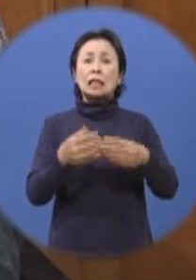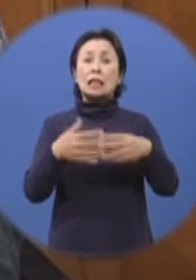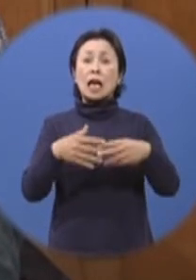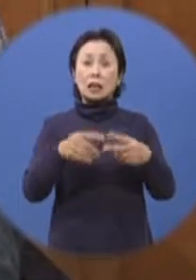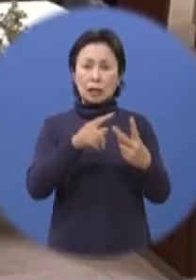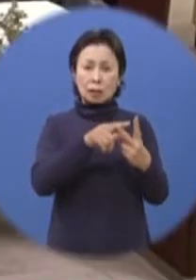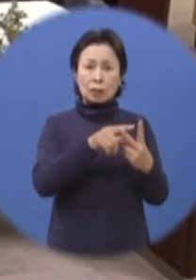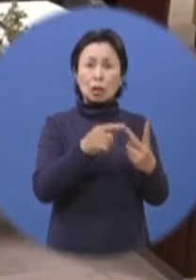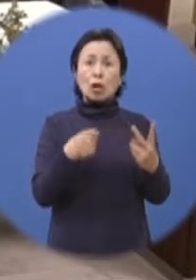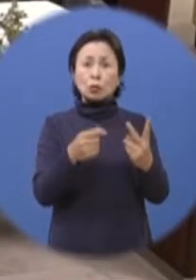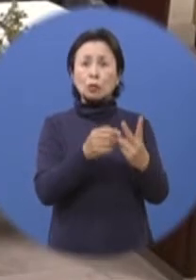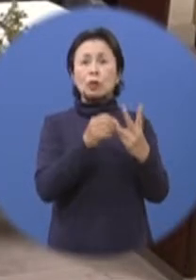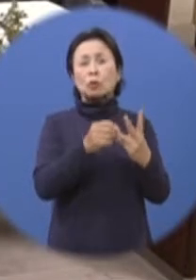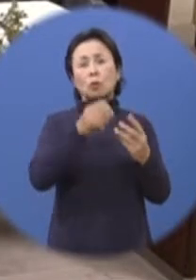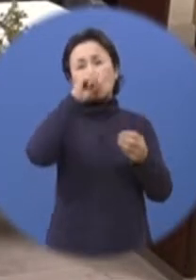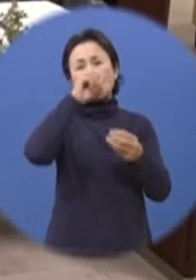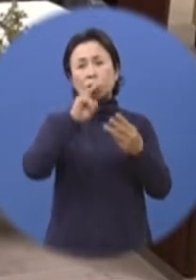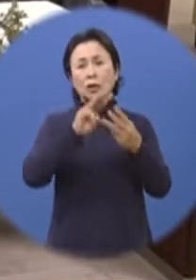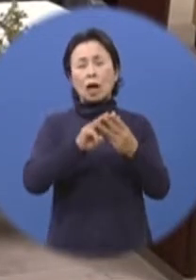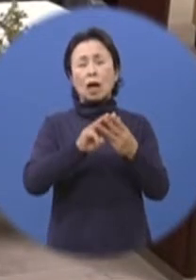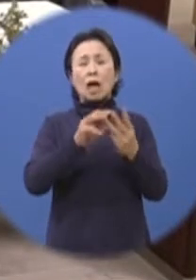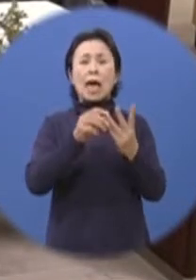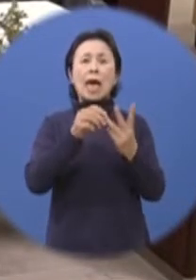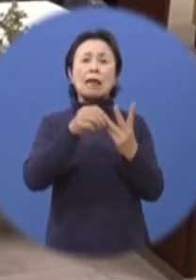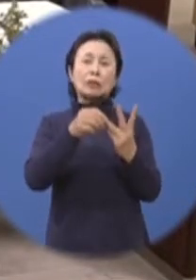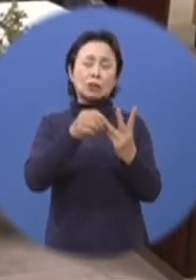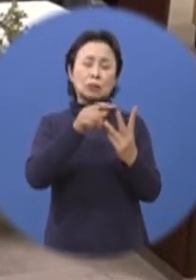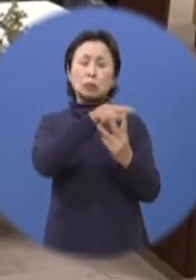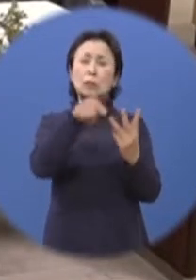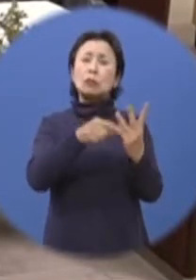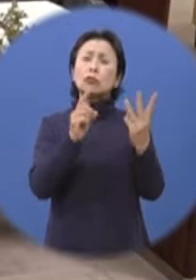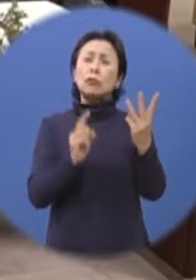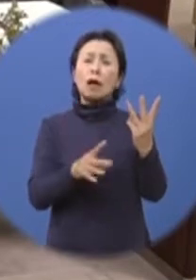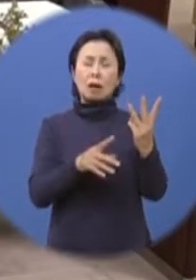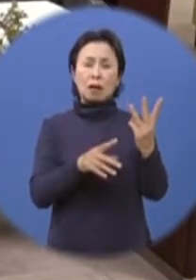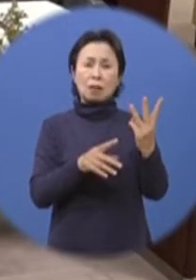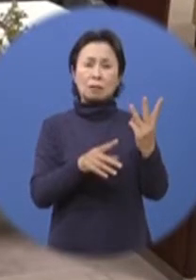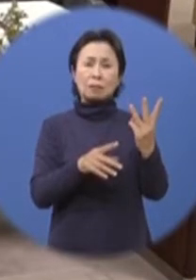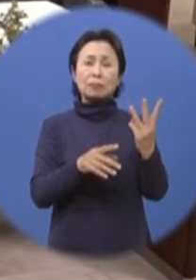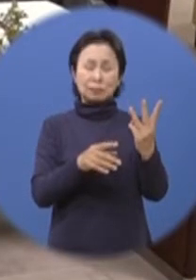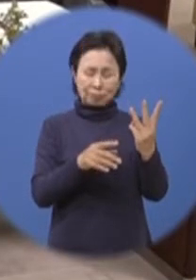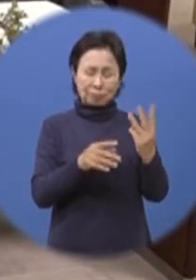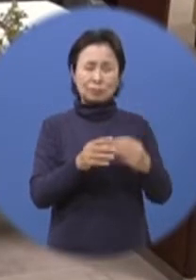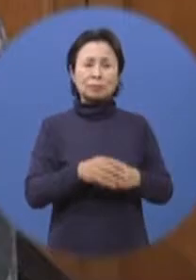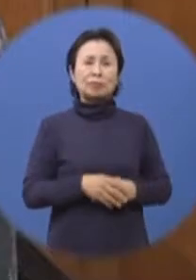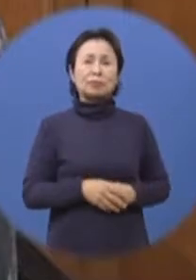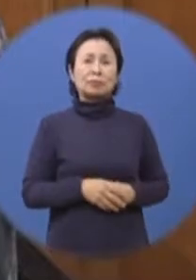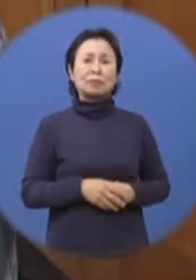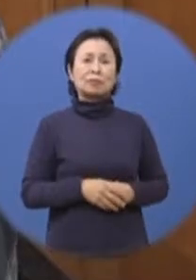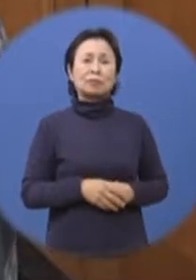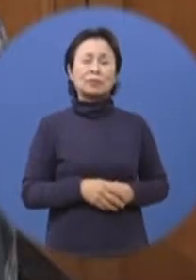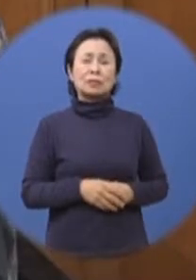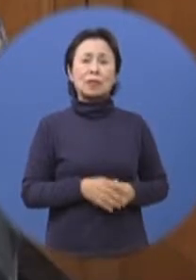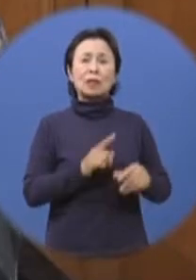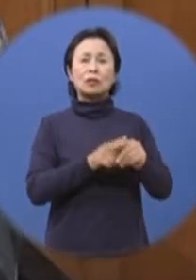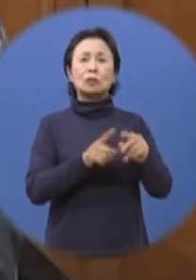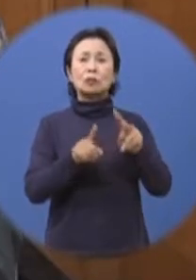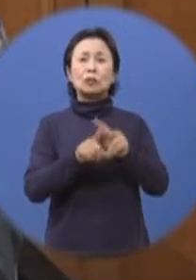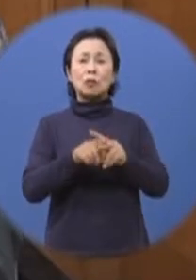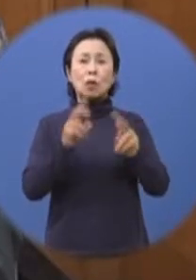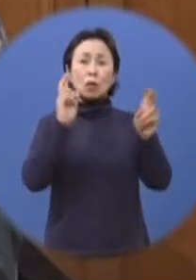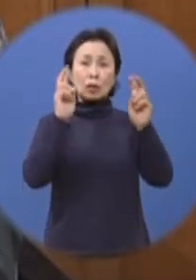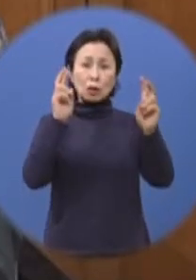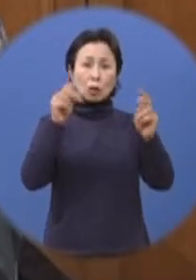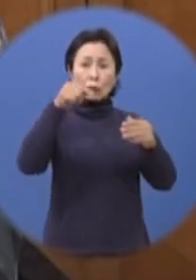たなぁで急い確証みたいなのがあるの a それはあのもうちょっとありますけどねまあ10小企業中堅企業